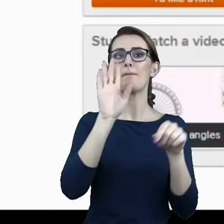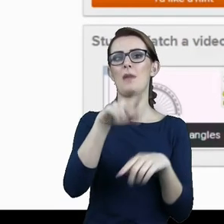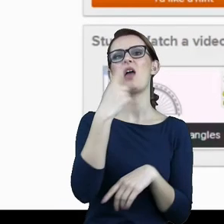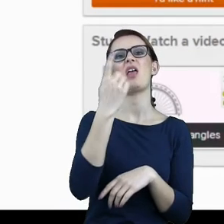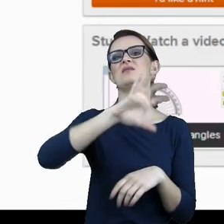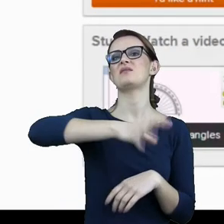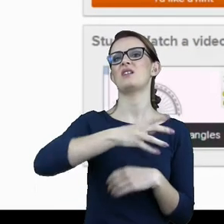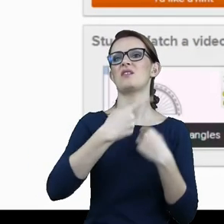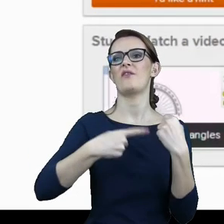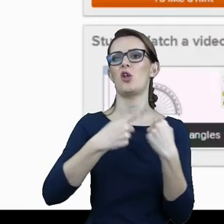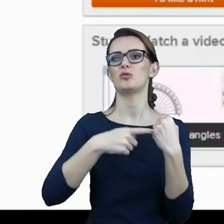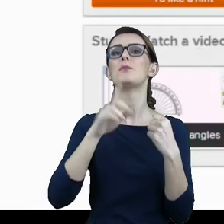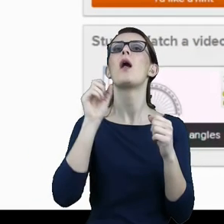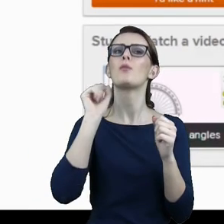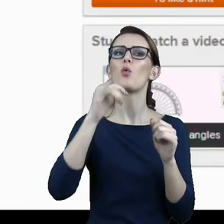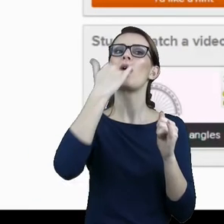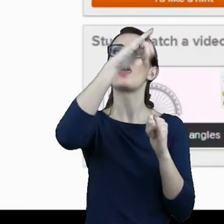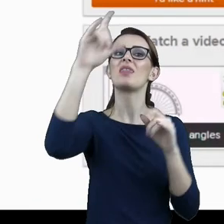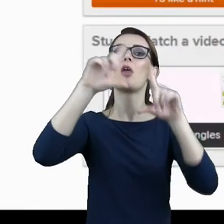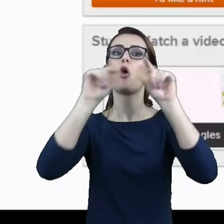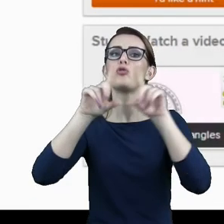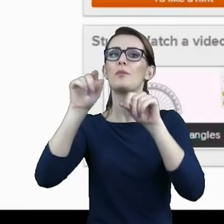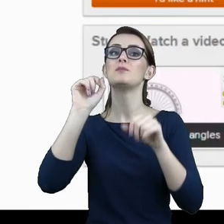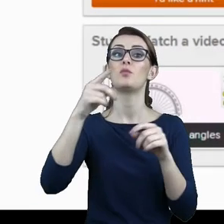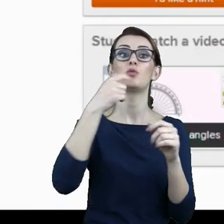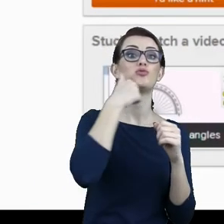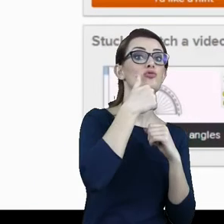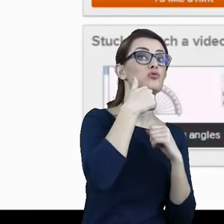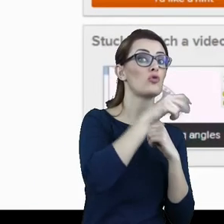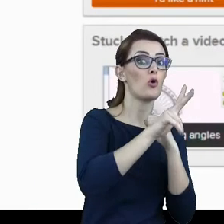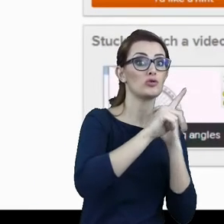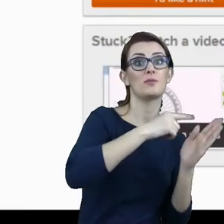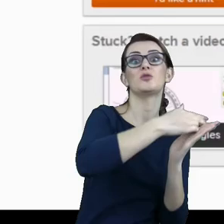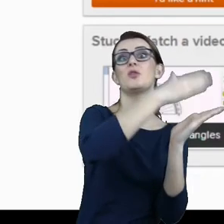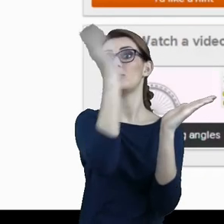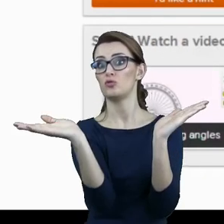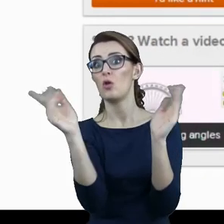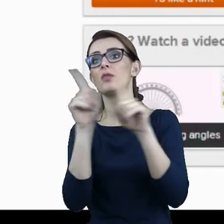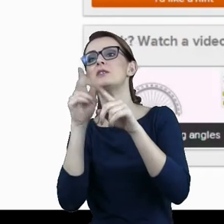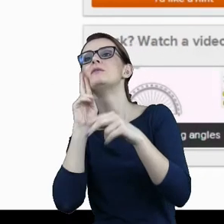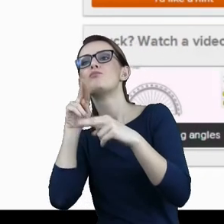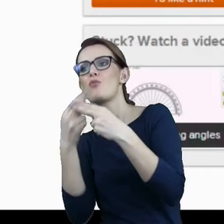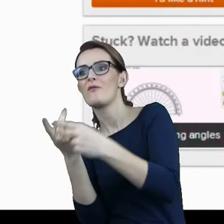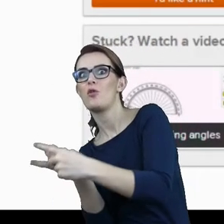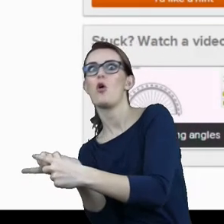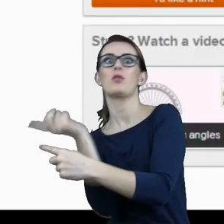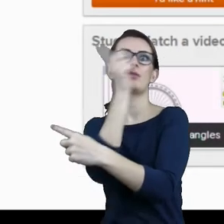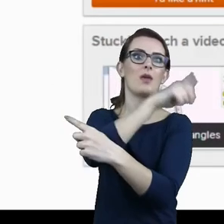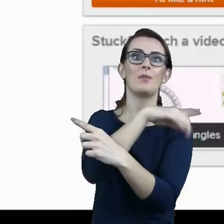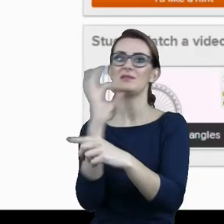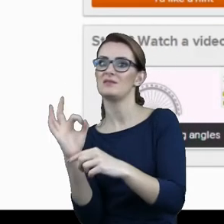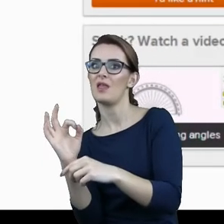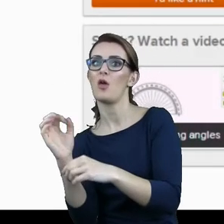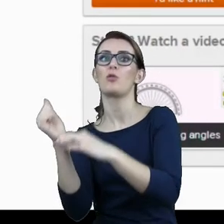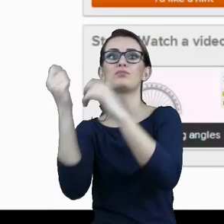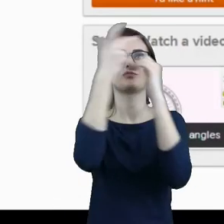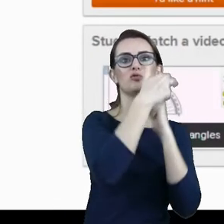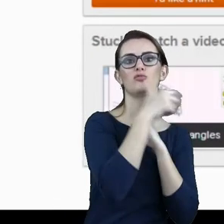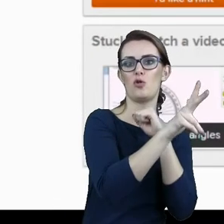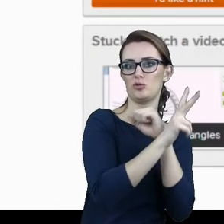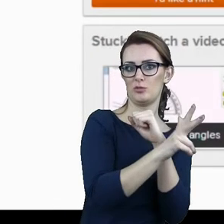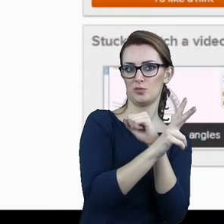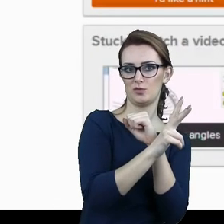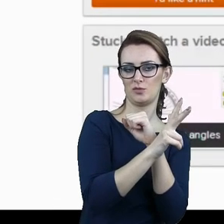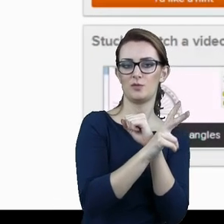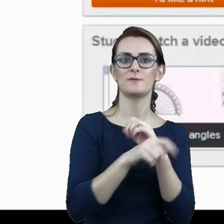Mój kątomierz ma tylko jeden zestaw liczb, ale bardzo często się zdarza, że jest jeden zestaw od 0 do 180 i z tej strony